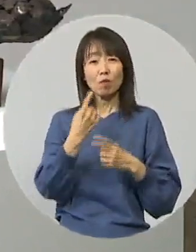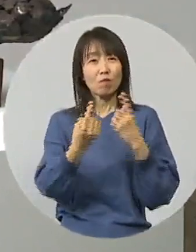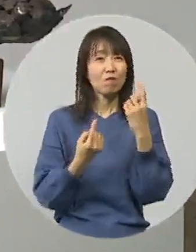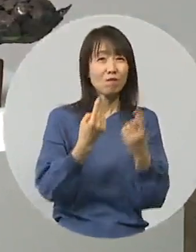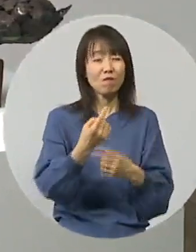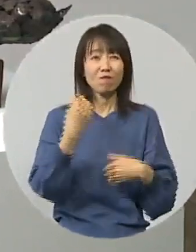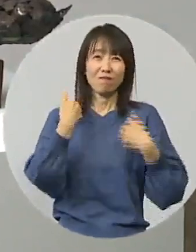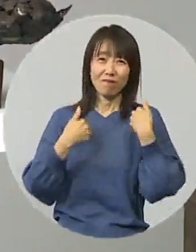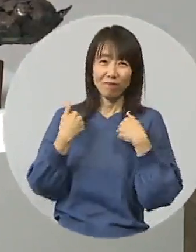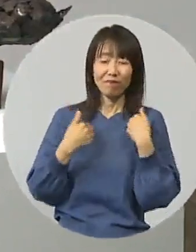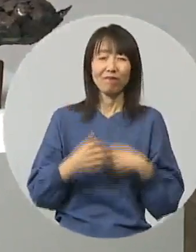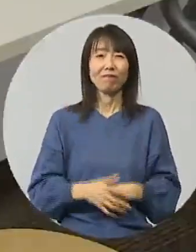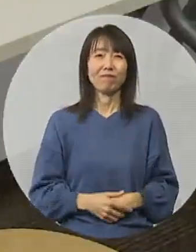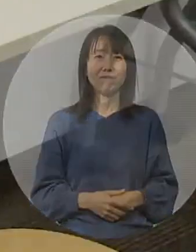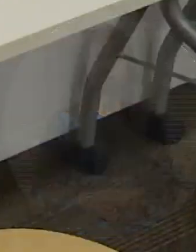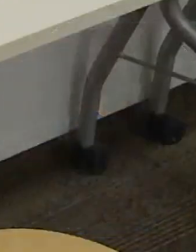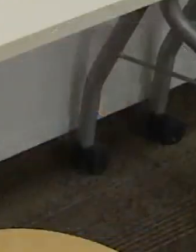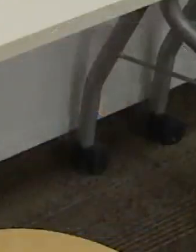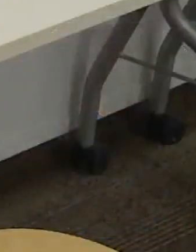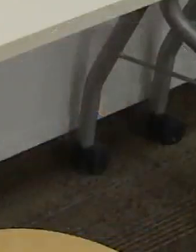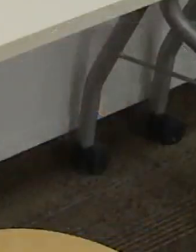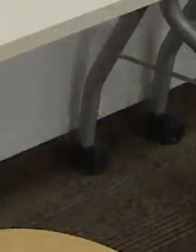ました。